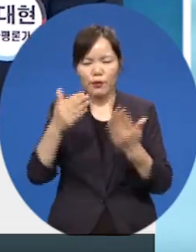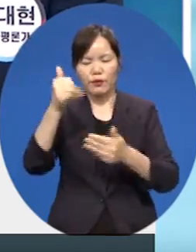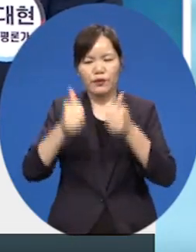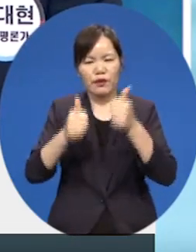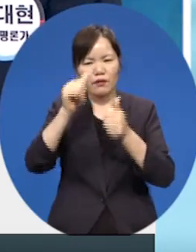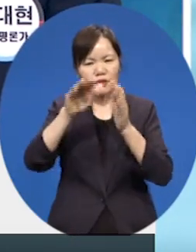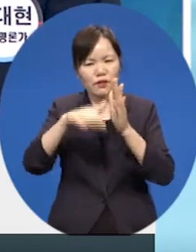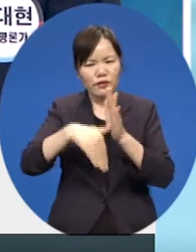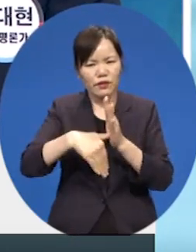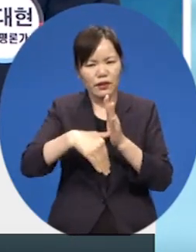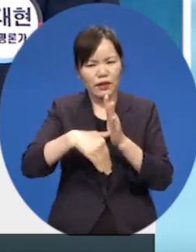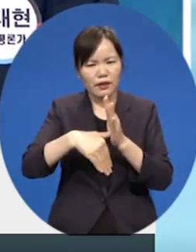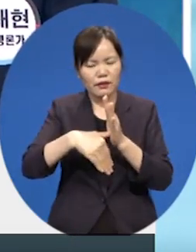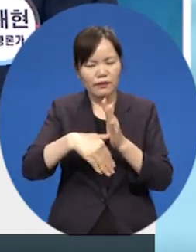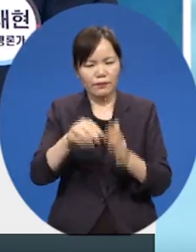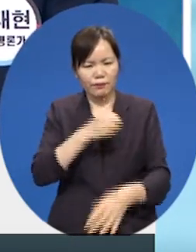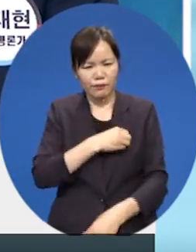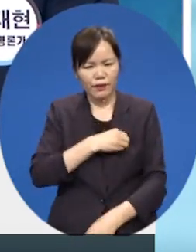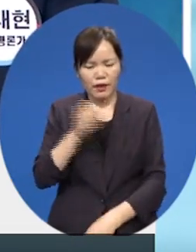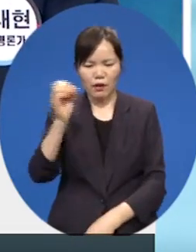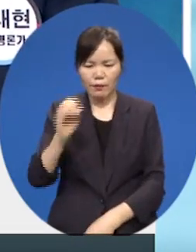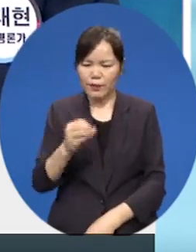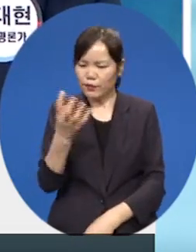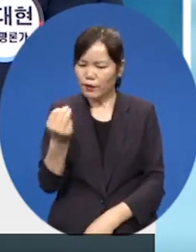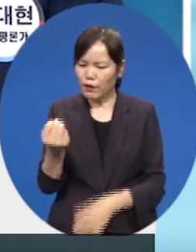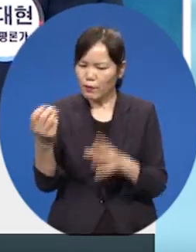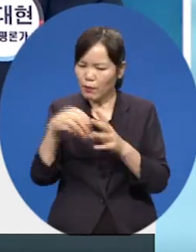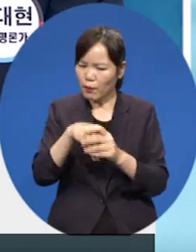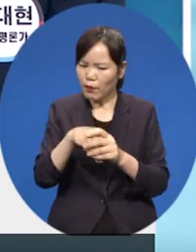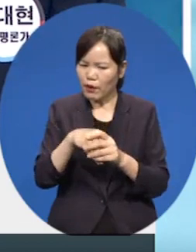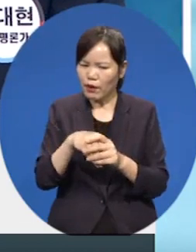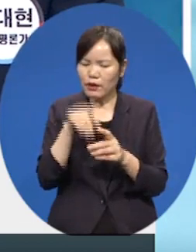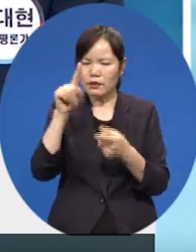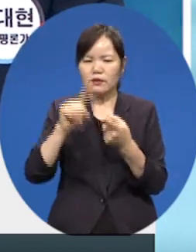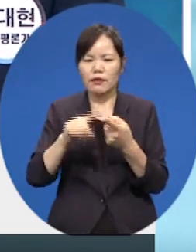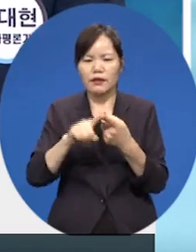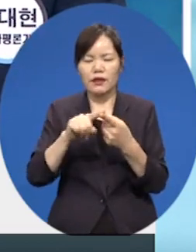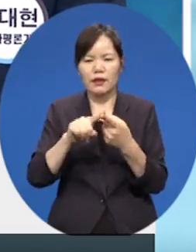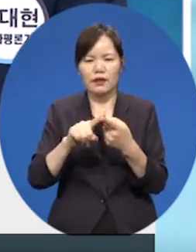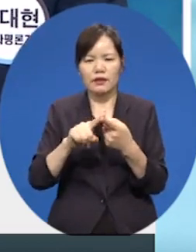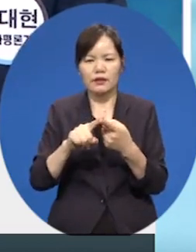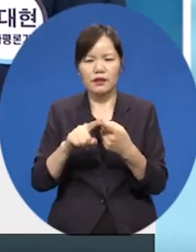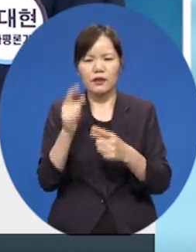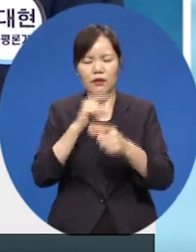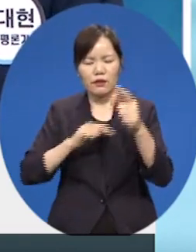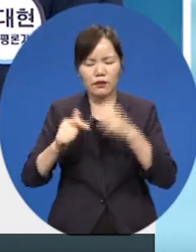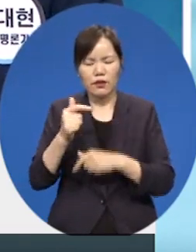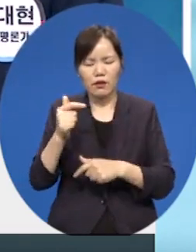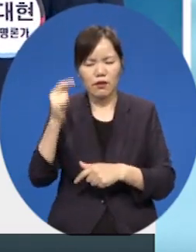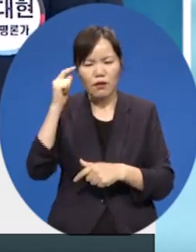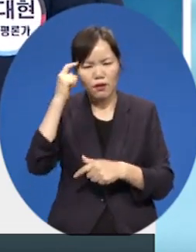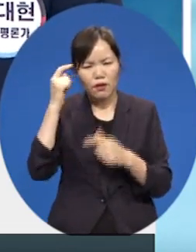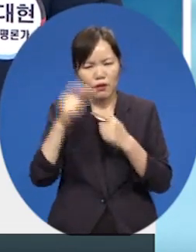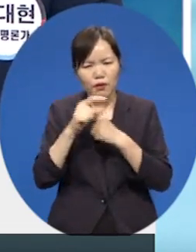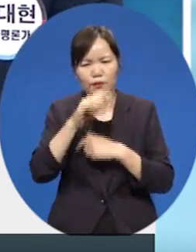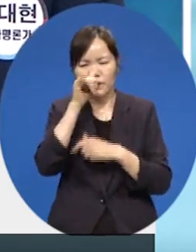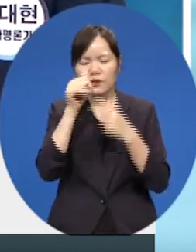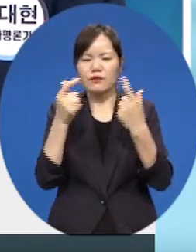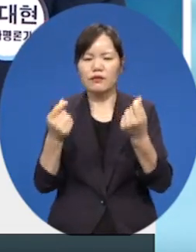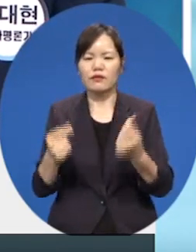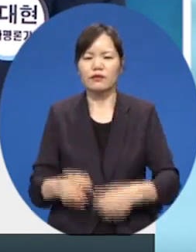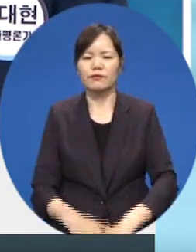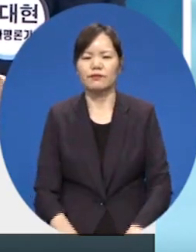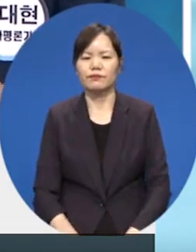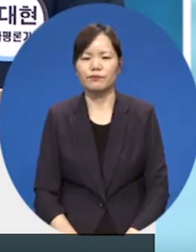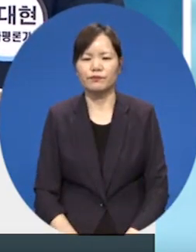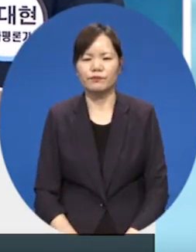당 후보를 당원들의 비율을 얼마나 반영할지에 대해서는 조금 더 시간을 두고 좀 아마 검토를 할 것 같은데 이제 우리가